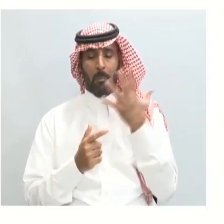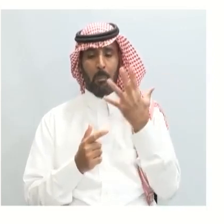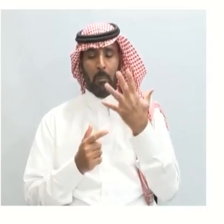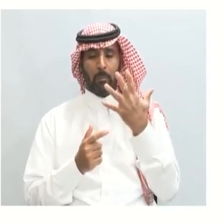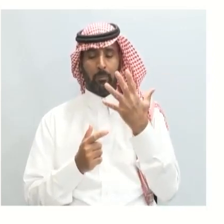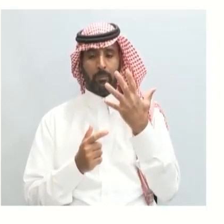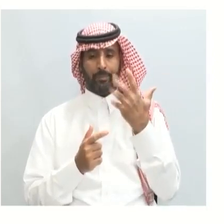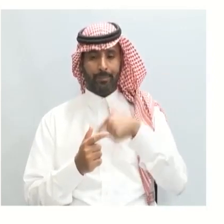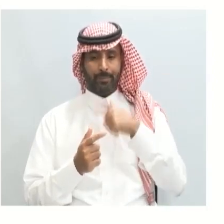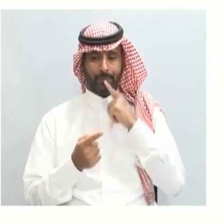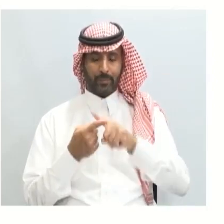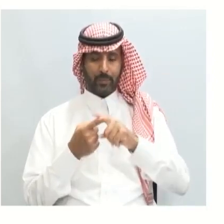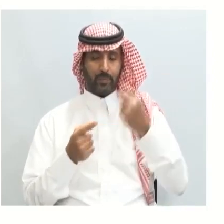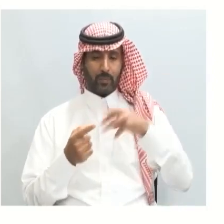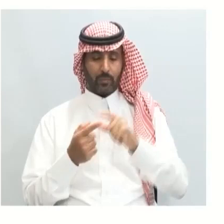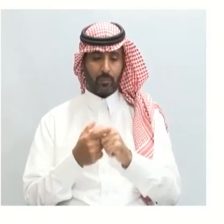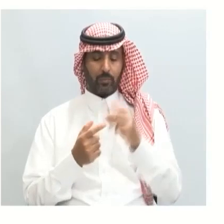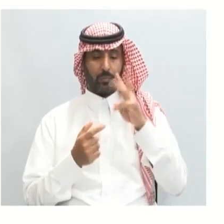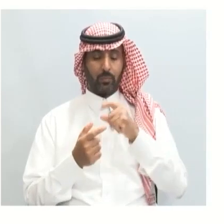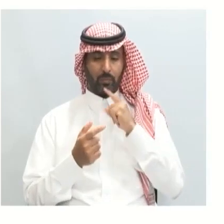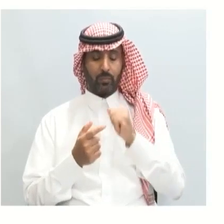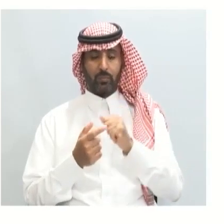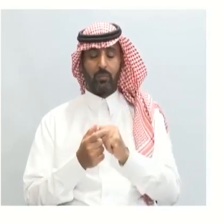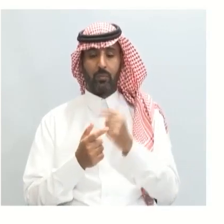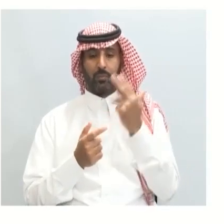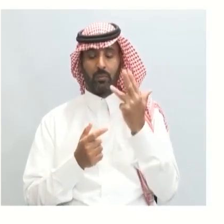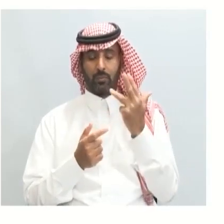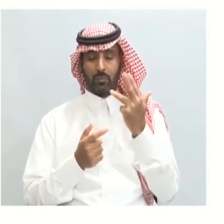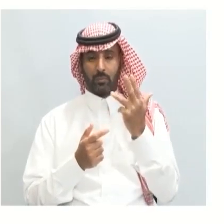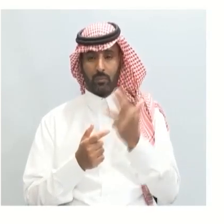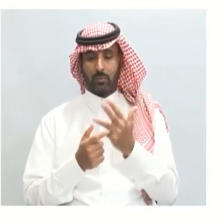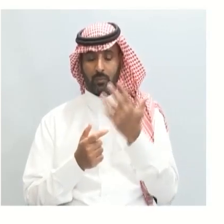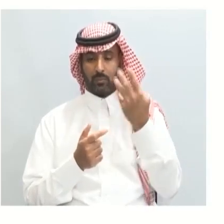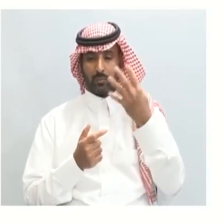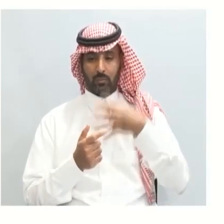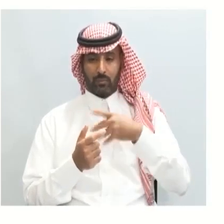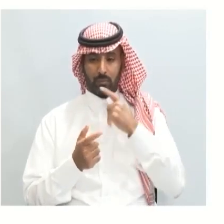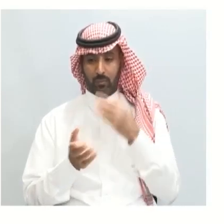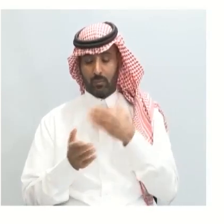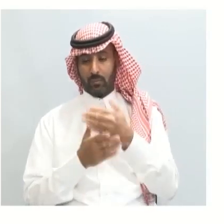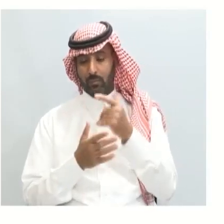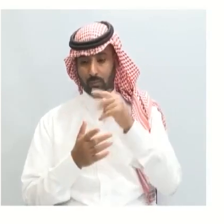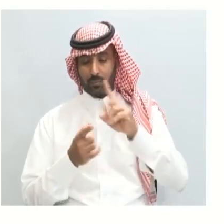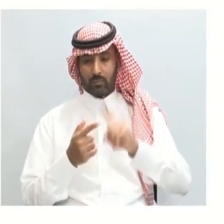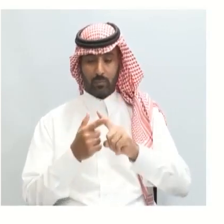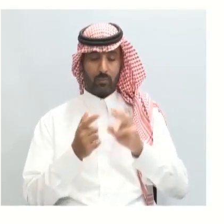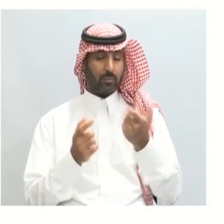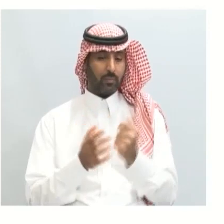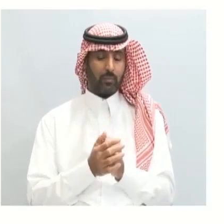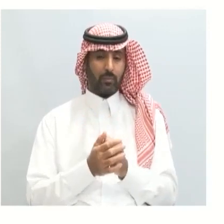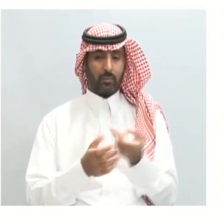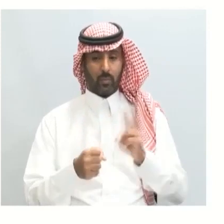زئ 273 ستعطيني 348 بالكلفن ثم بعد ذلك نستخدم قانون شار لايجاد ال v2